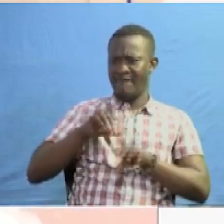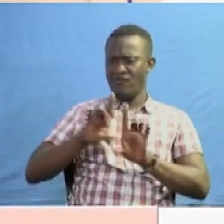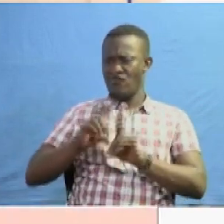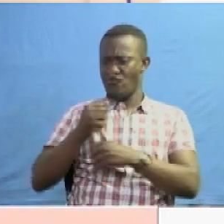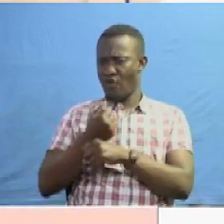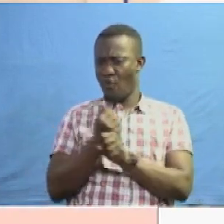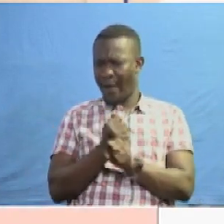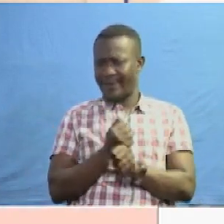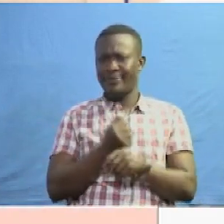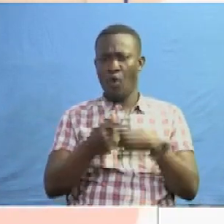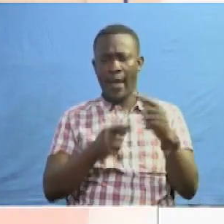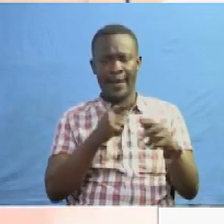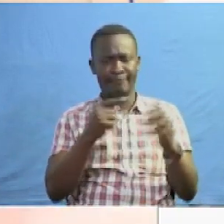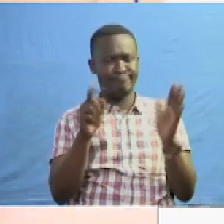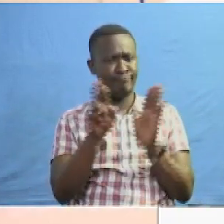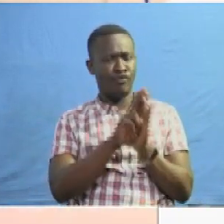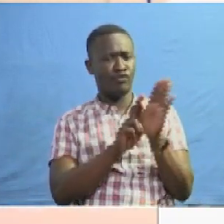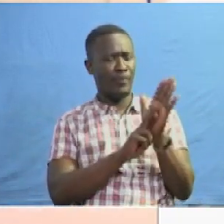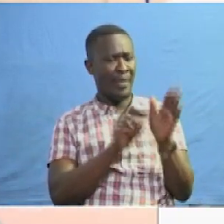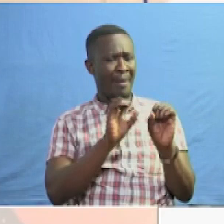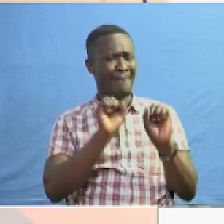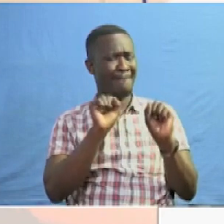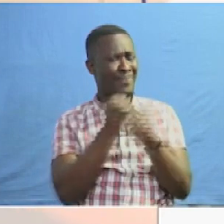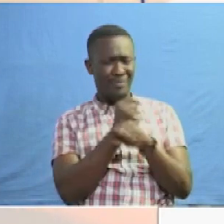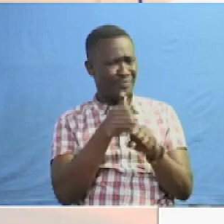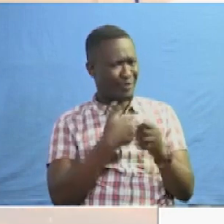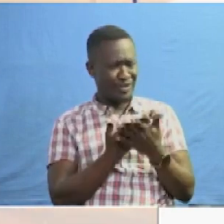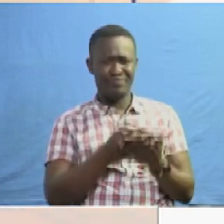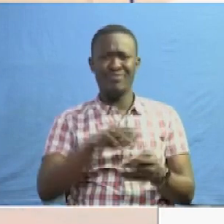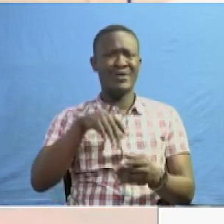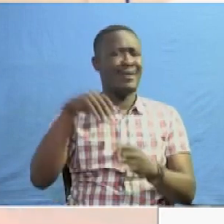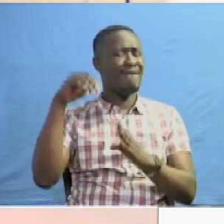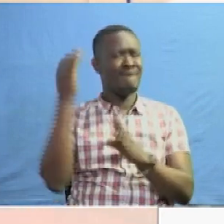kazi kulingana na sheria, wasije wakadhulumu wazazi wao ama